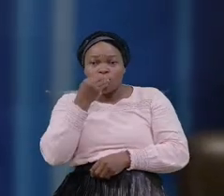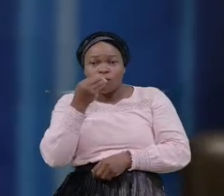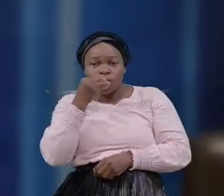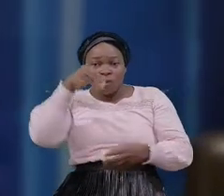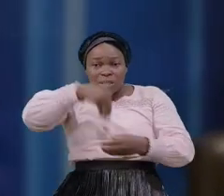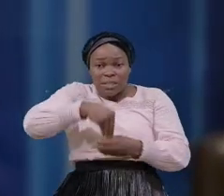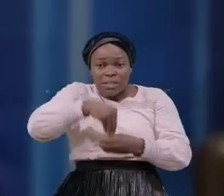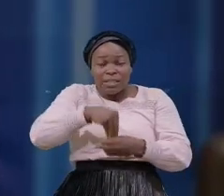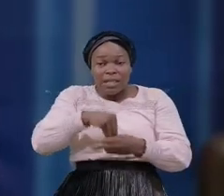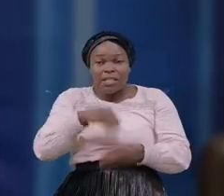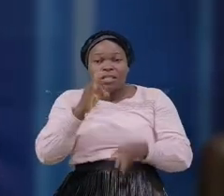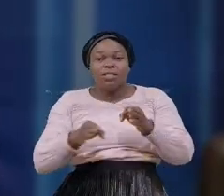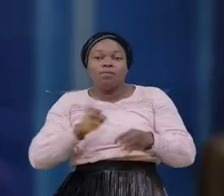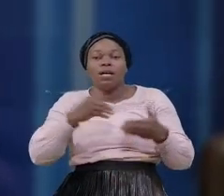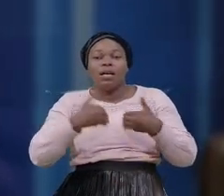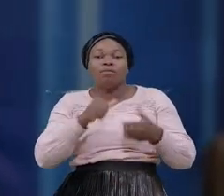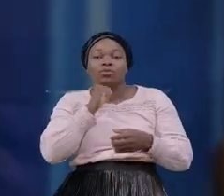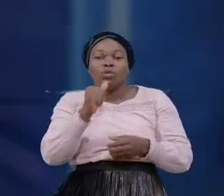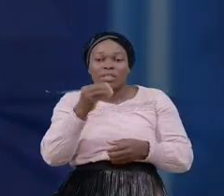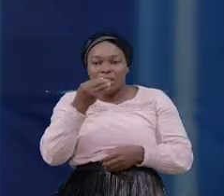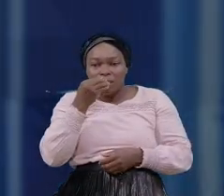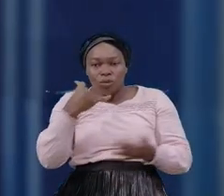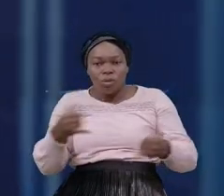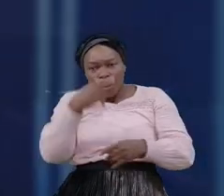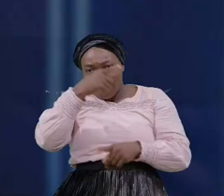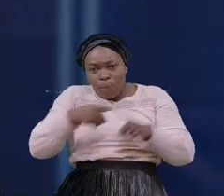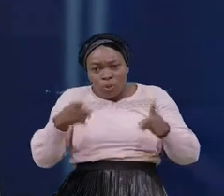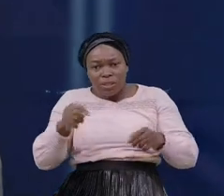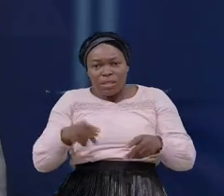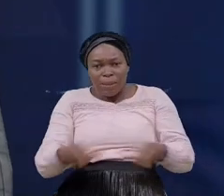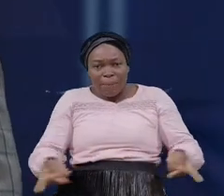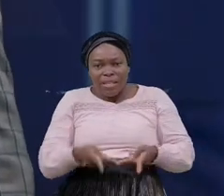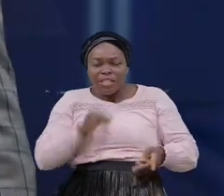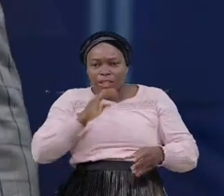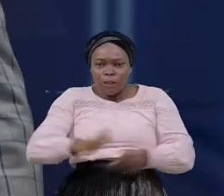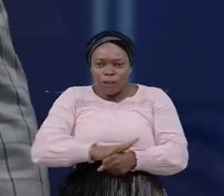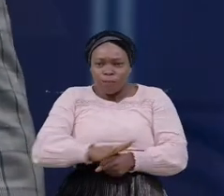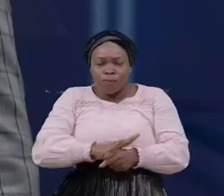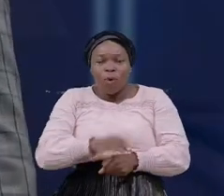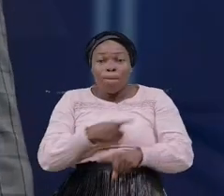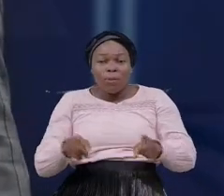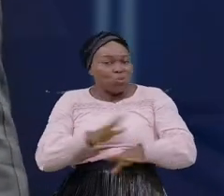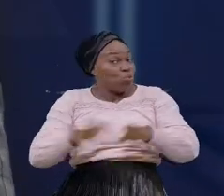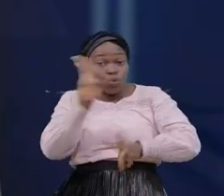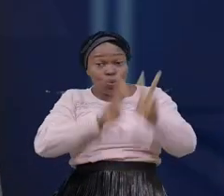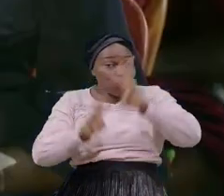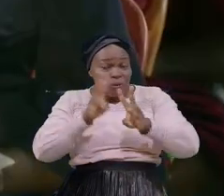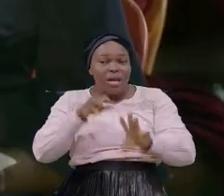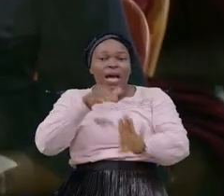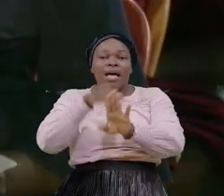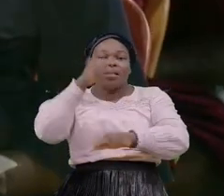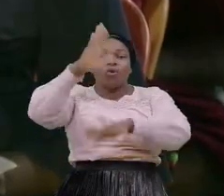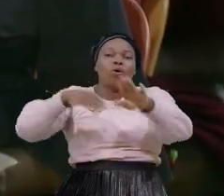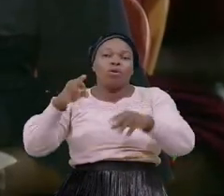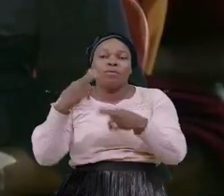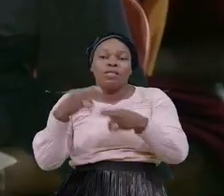ce jour, mais je suis plein. Ne t'en fais pas. À la mention du nom de Jésus, la